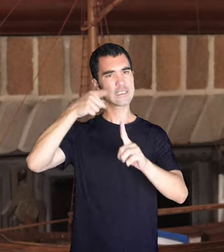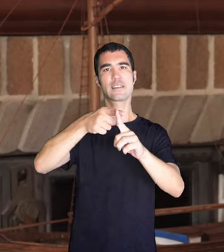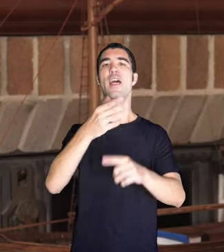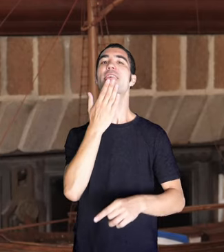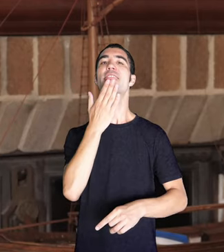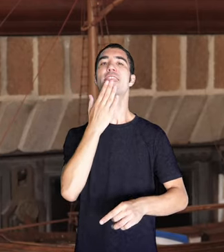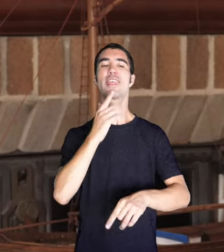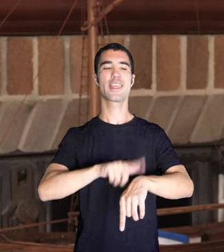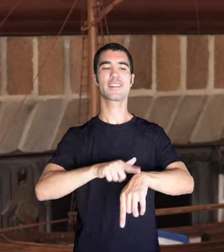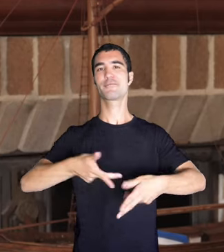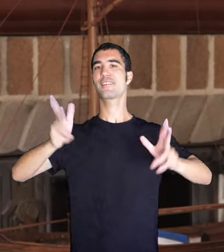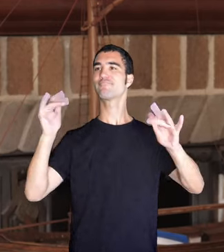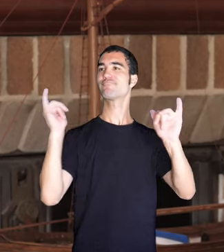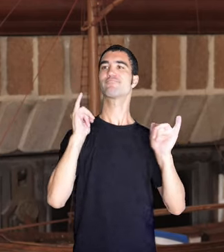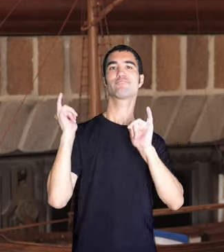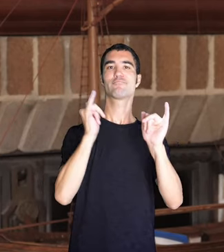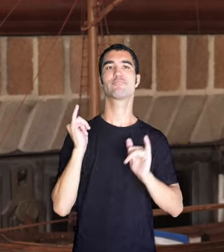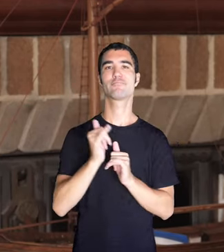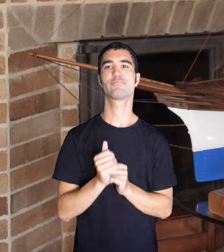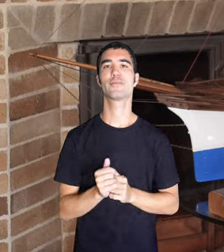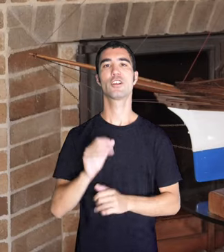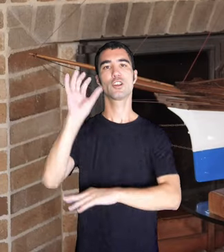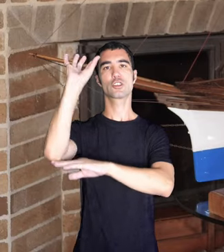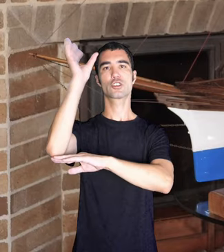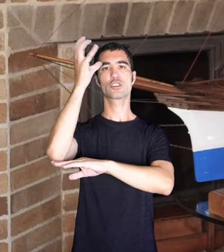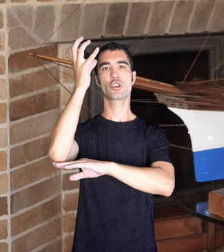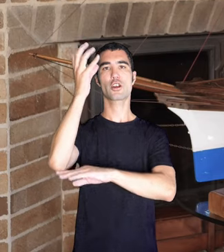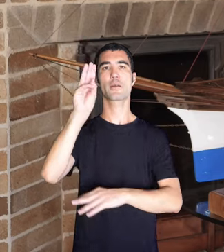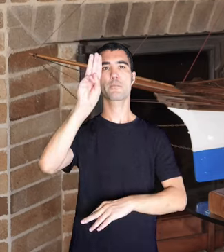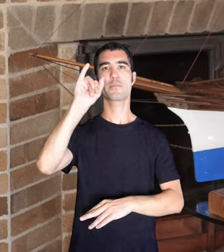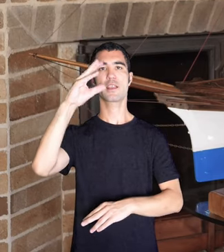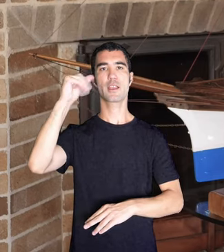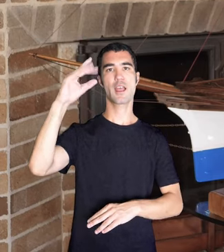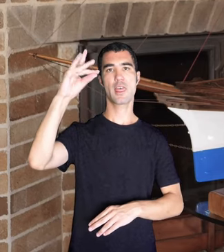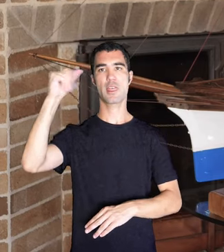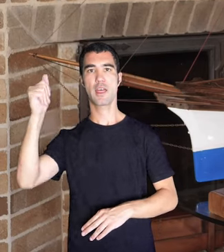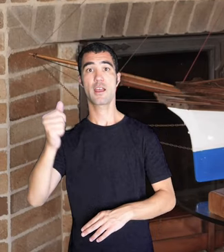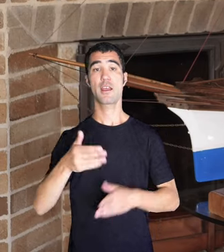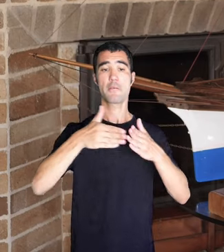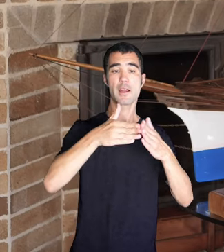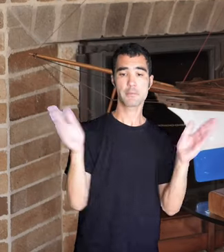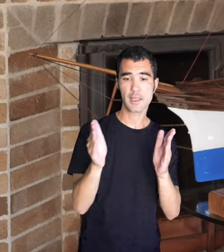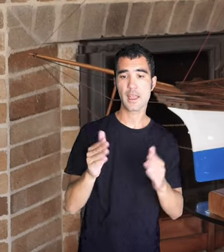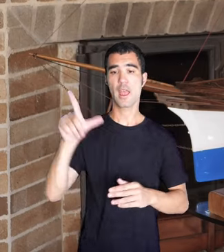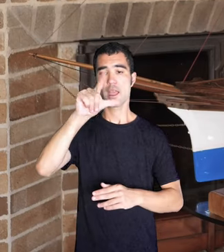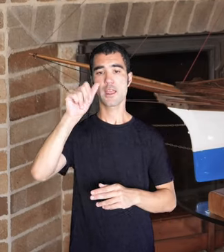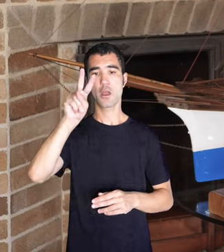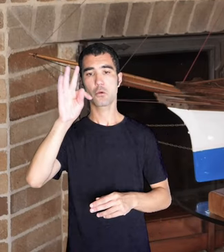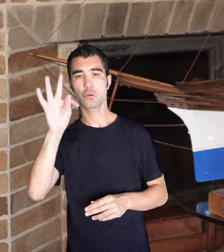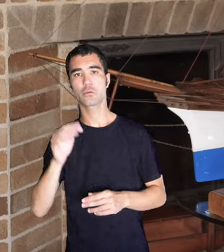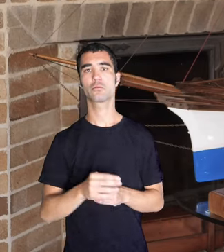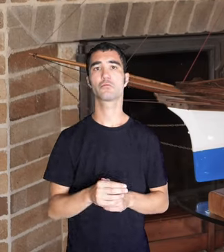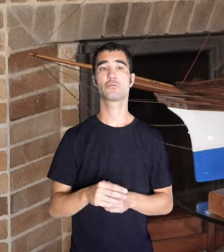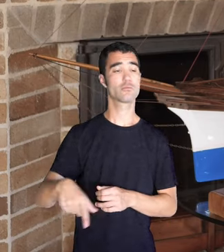creu, que era el Toga Picada. Entre barquetes petites, lleutets i aquest